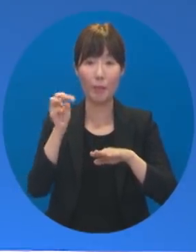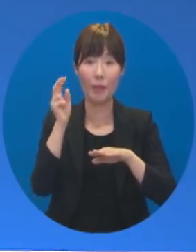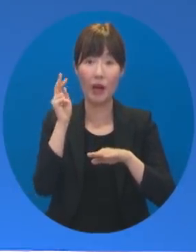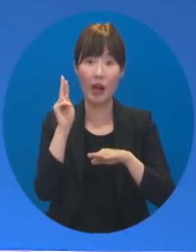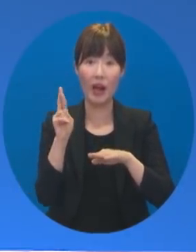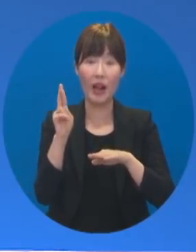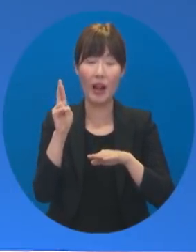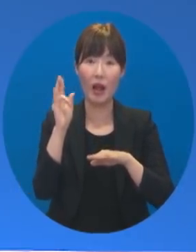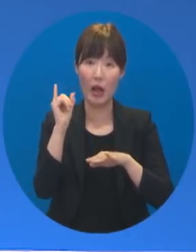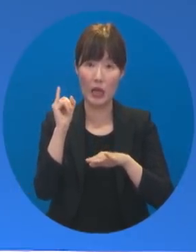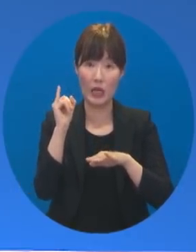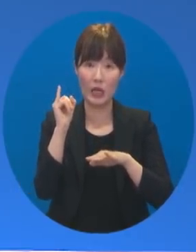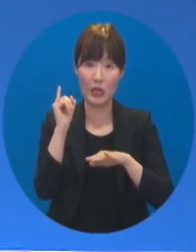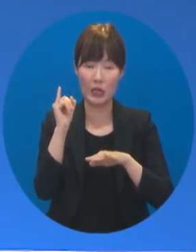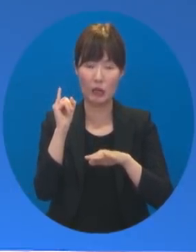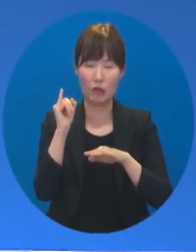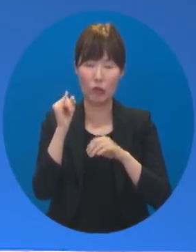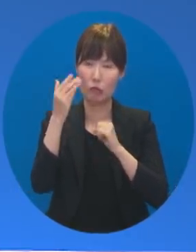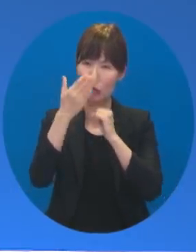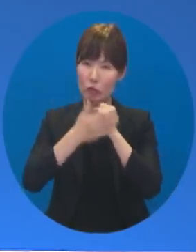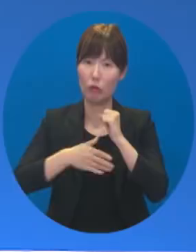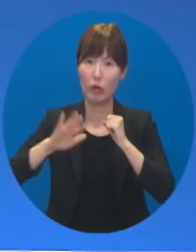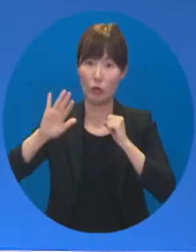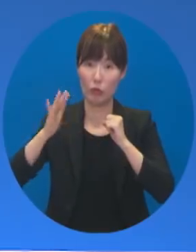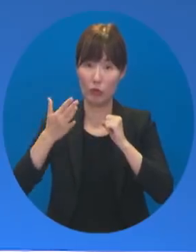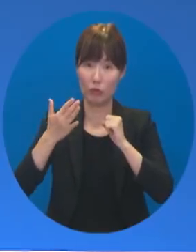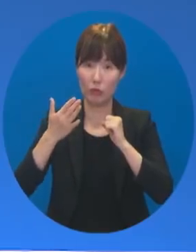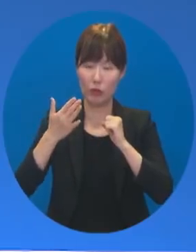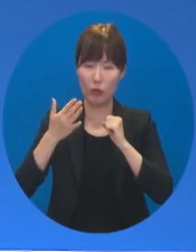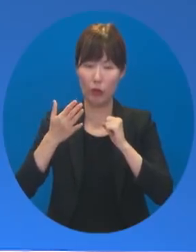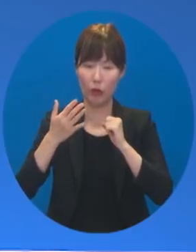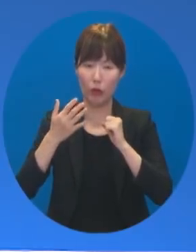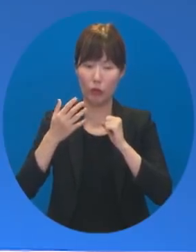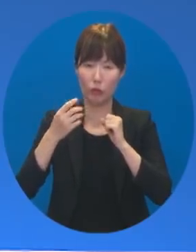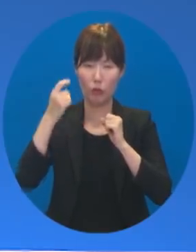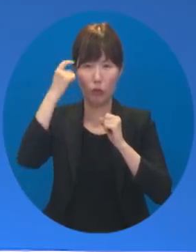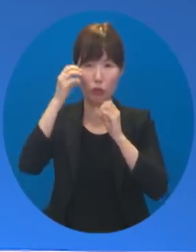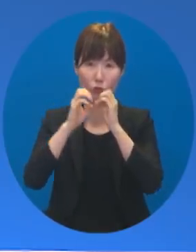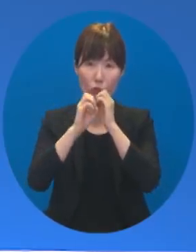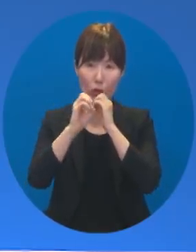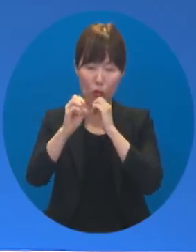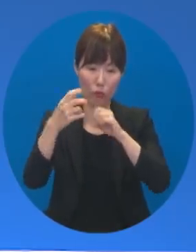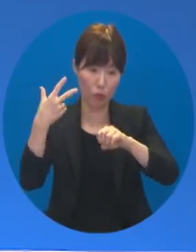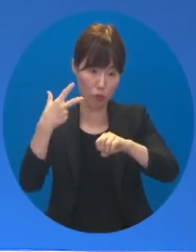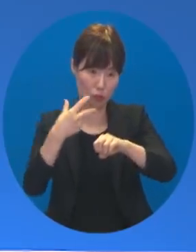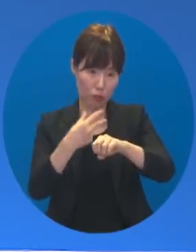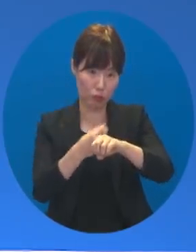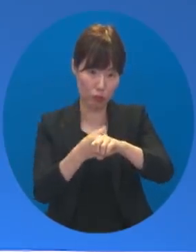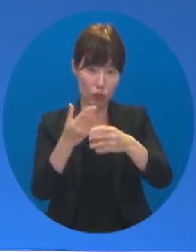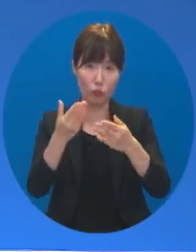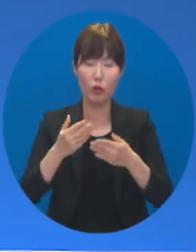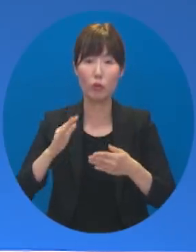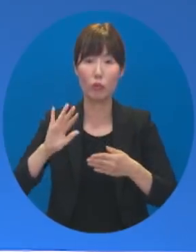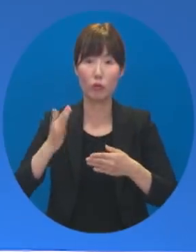원래 수면 마취제 같은 걸 줘야 되는데 거기는 안 주더라고요.